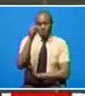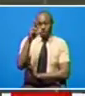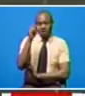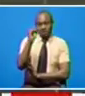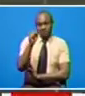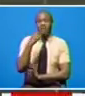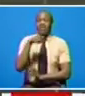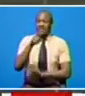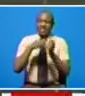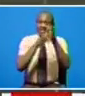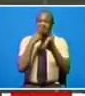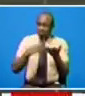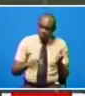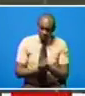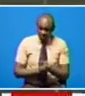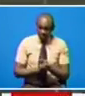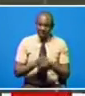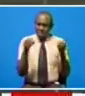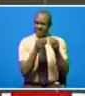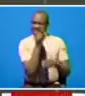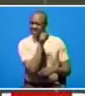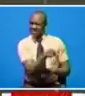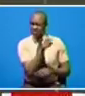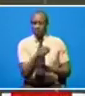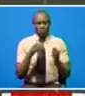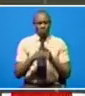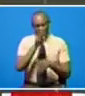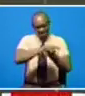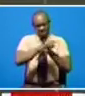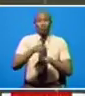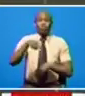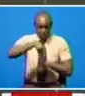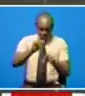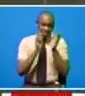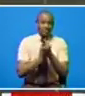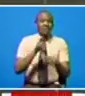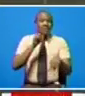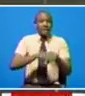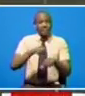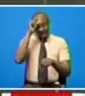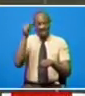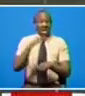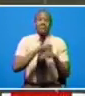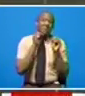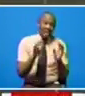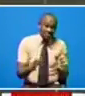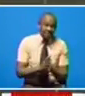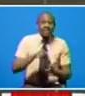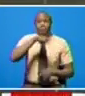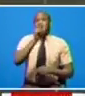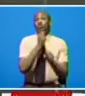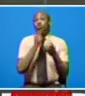hao waliutaja mkutano huo kuwa kijeli kwao, haswa baada ya kususiwa na magavana ambao badala